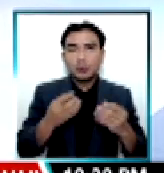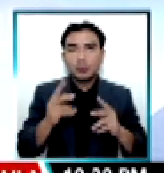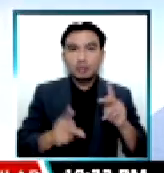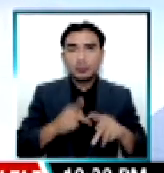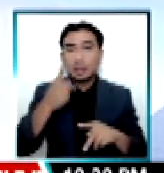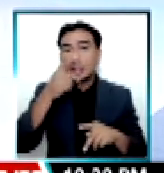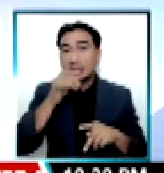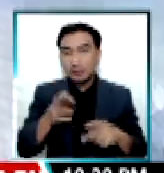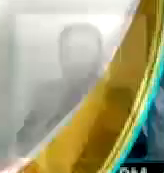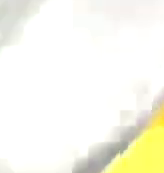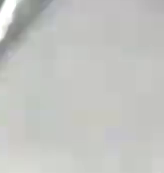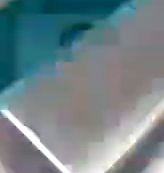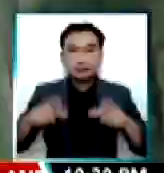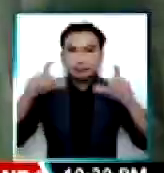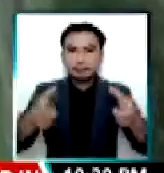May report si Ivan Mayrina.